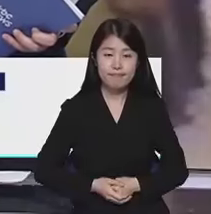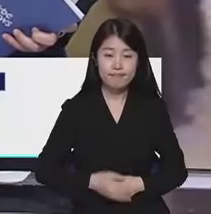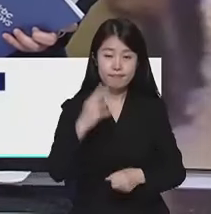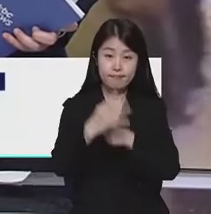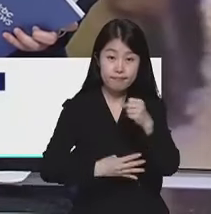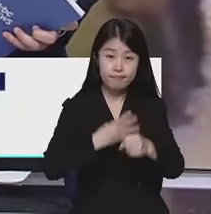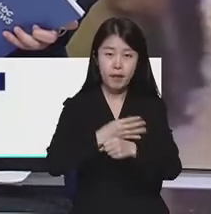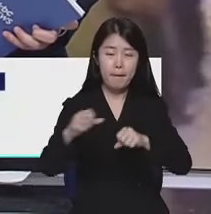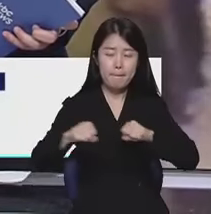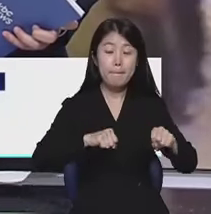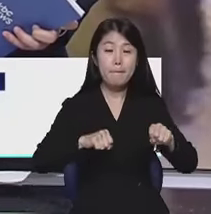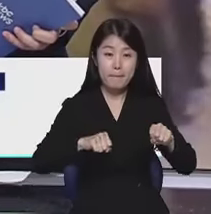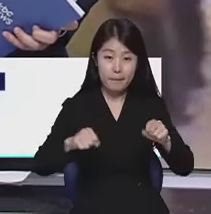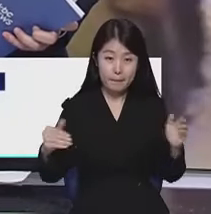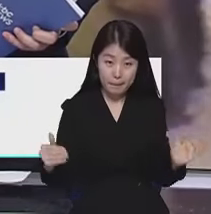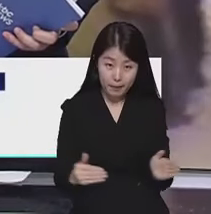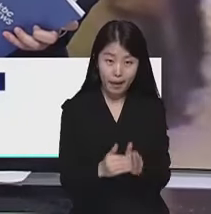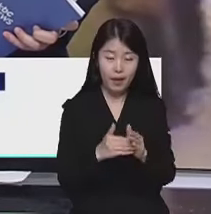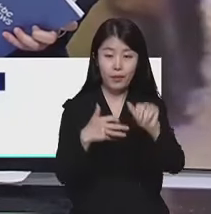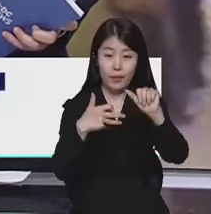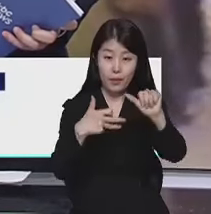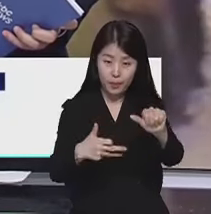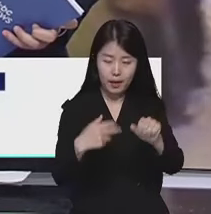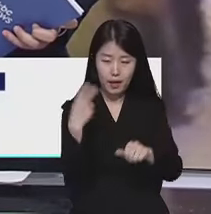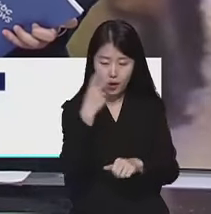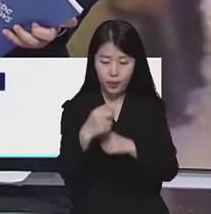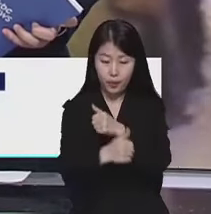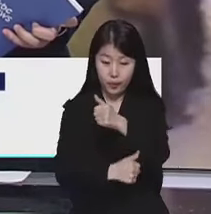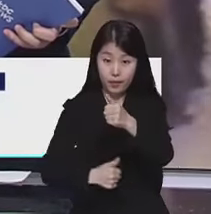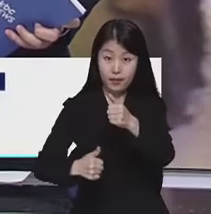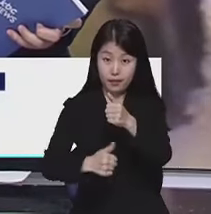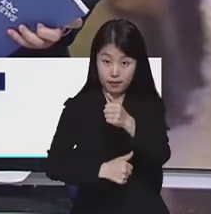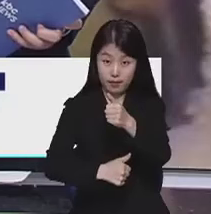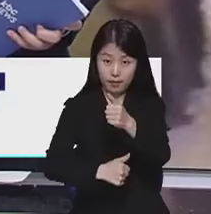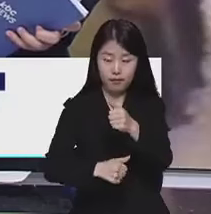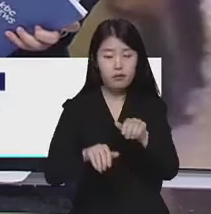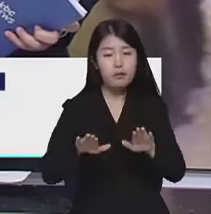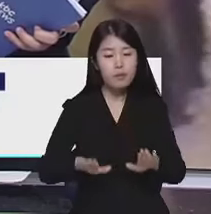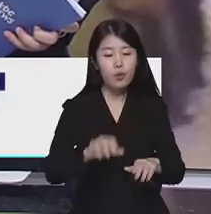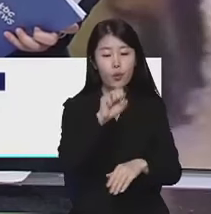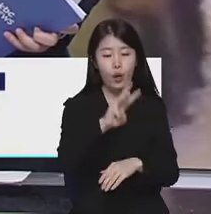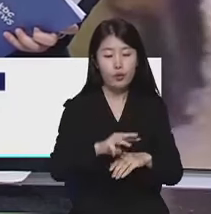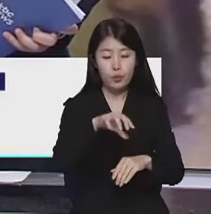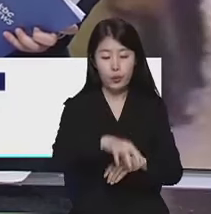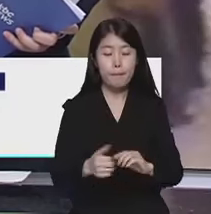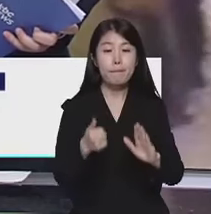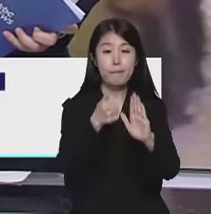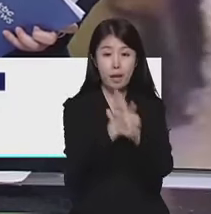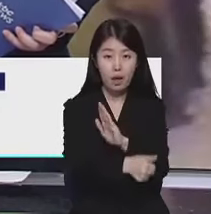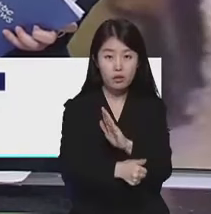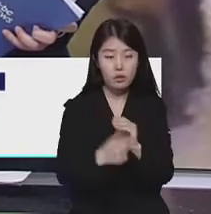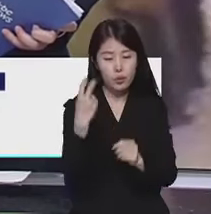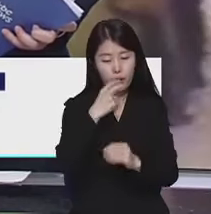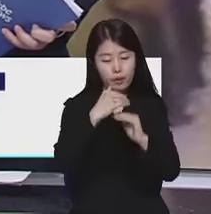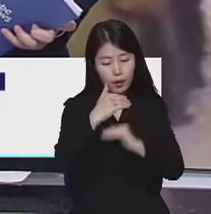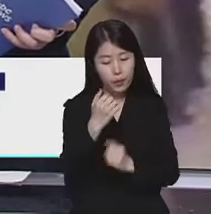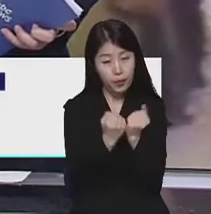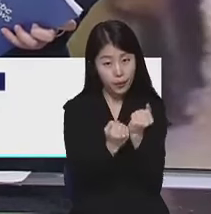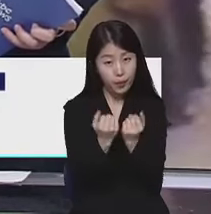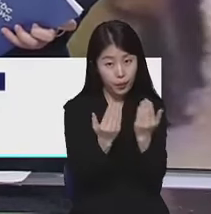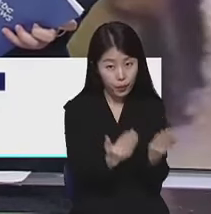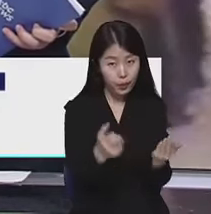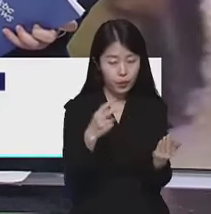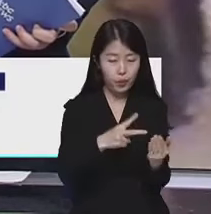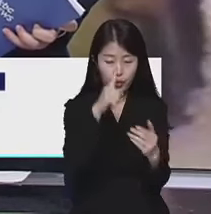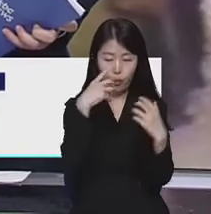4년간의 활동을 마친 5.18 민주화운동 진상규명조사위원회가 광주를 찾아 조사 내용을 설명하고 대정부